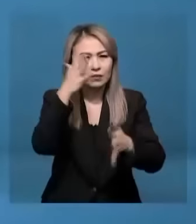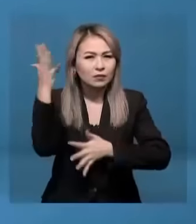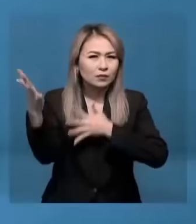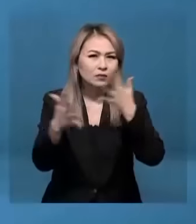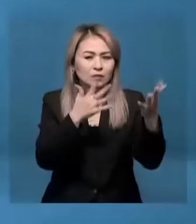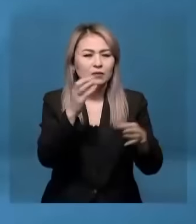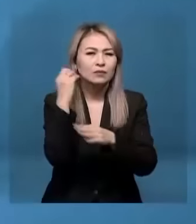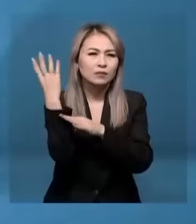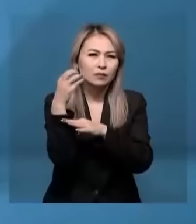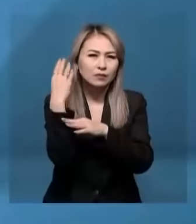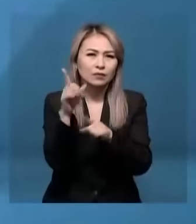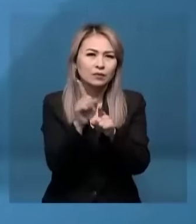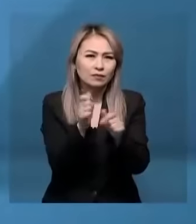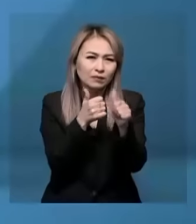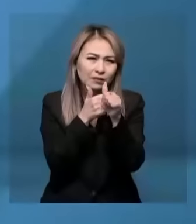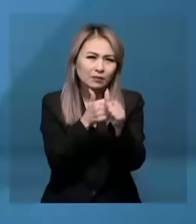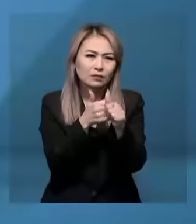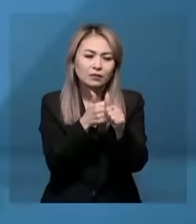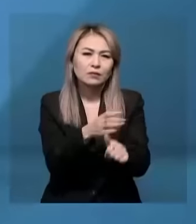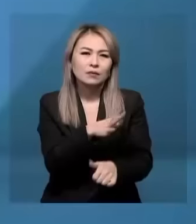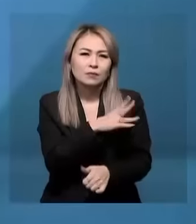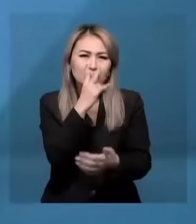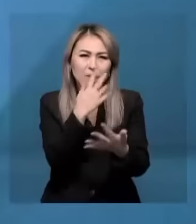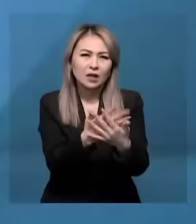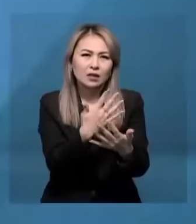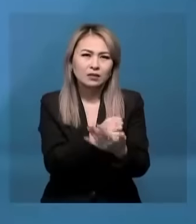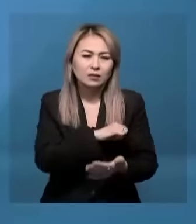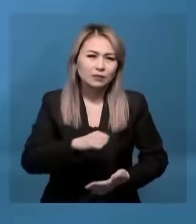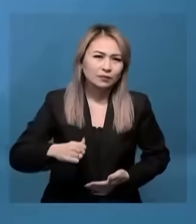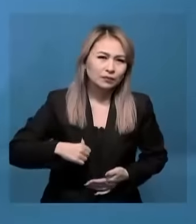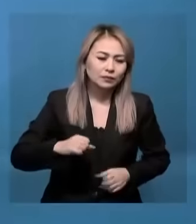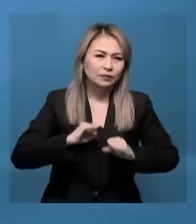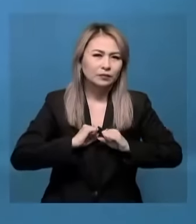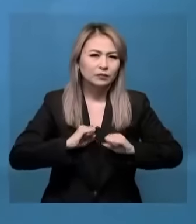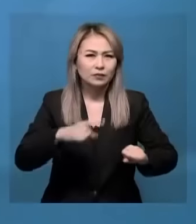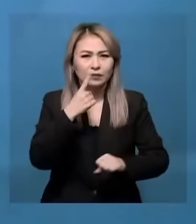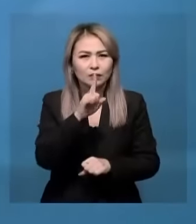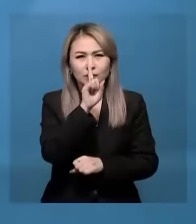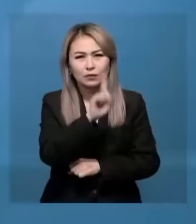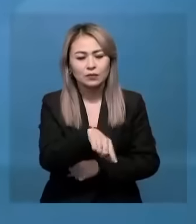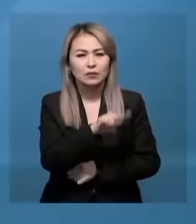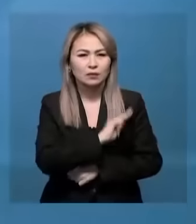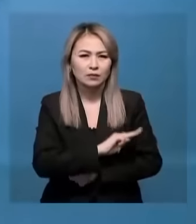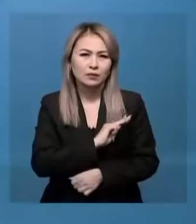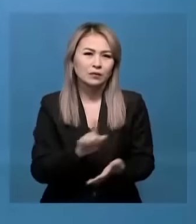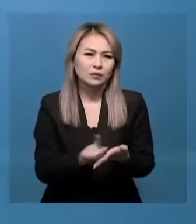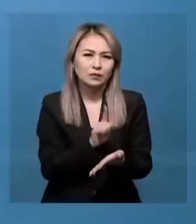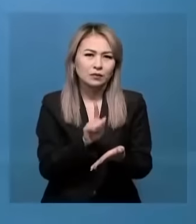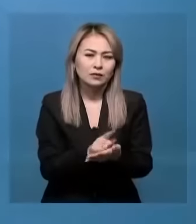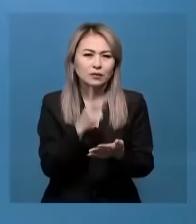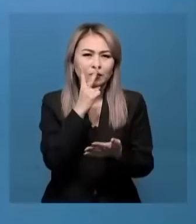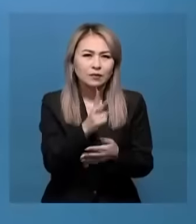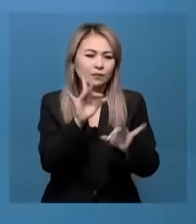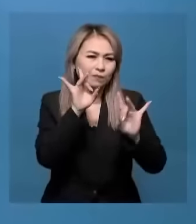боранда жедел жәрдем көлігінің алдына шығып жолын нұсқаған. Ал өздері ерлік жасадық демейміз, қызметтік борышымыз дейді. Бұл